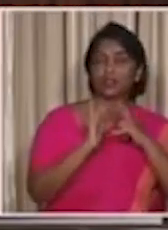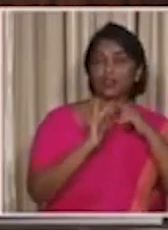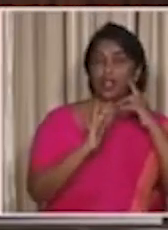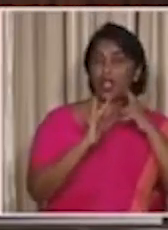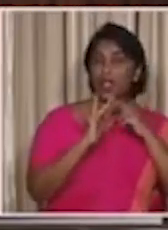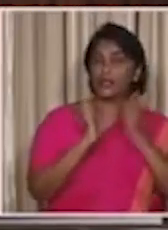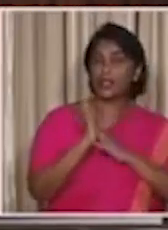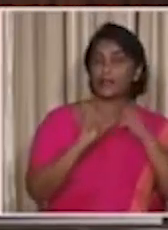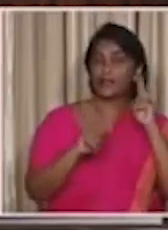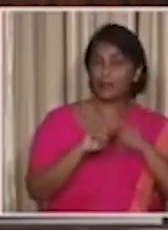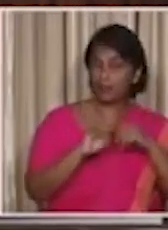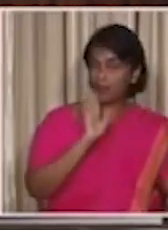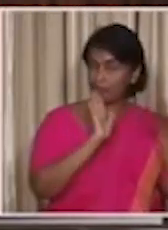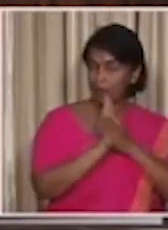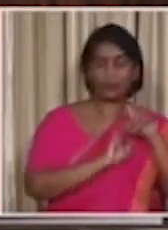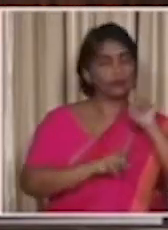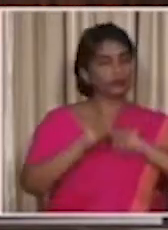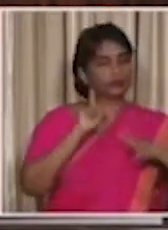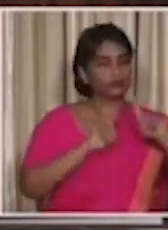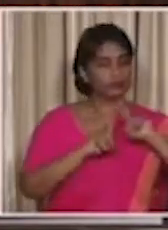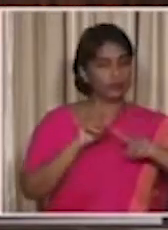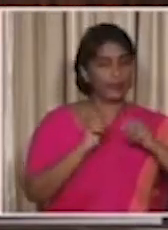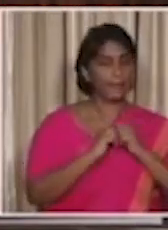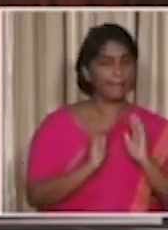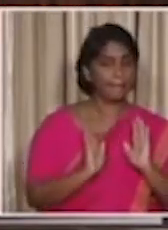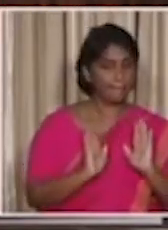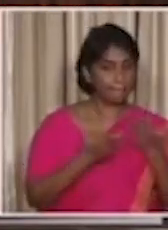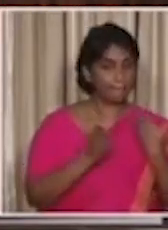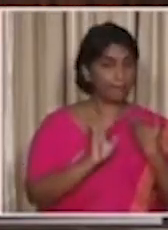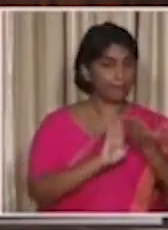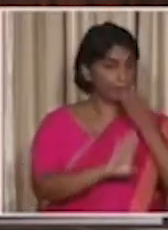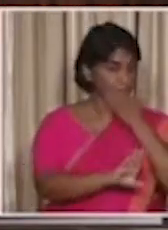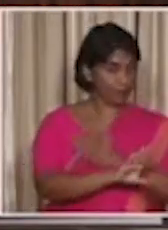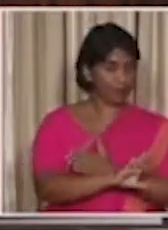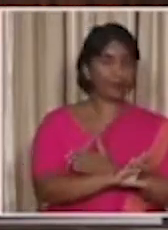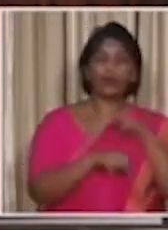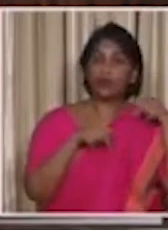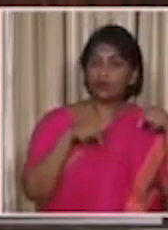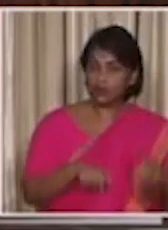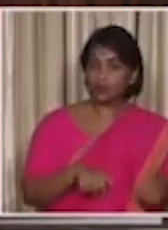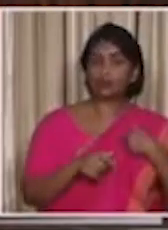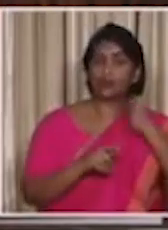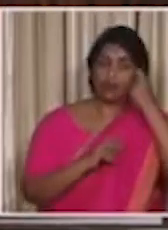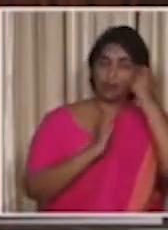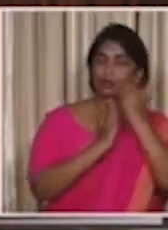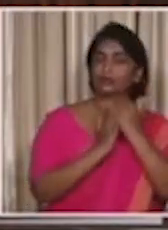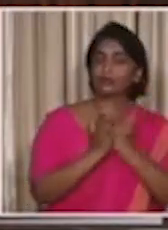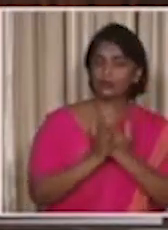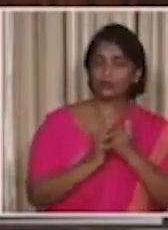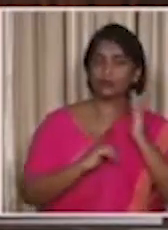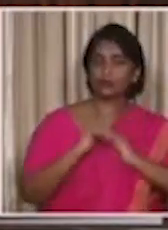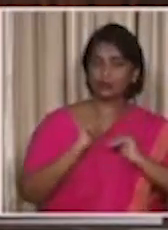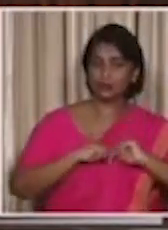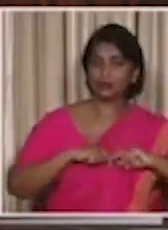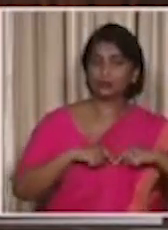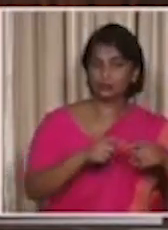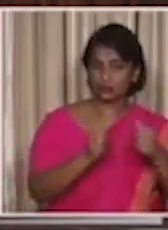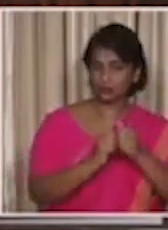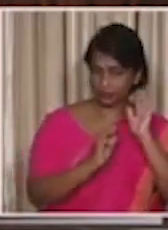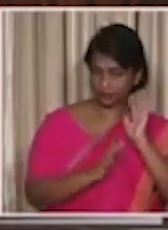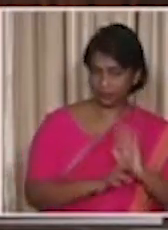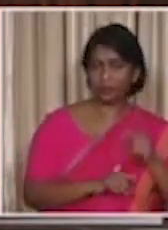මූල්‍ය අරමුදල සමග සාකච්ඡා ආරම්භ කරන්න කලින්. දැන් අපි මේ යෝජනා ක්‍රියාවට නංවා